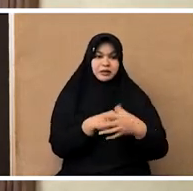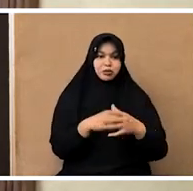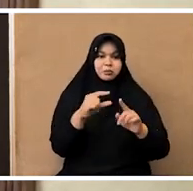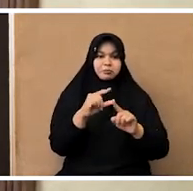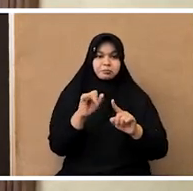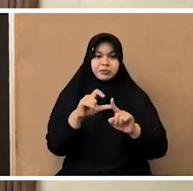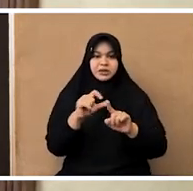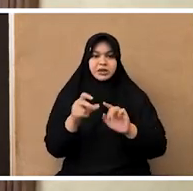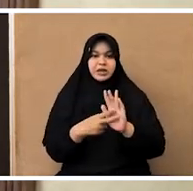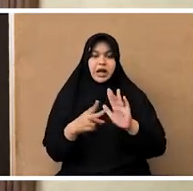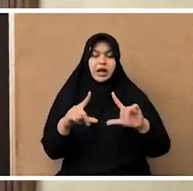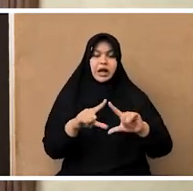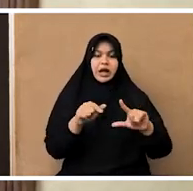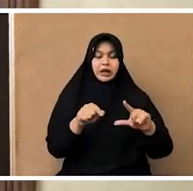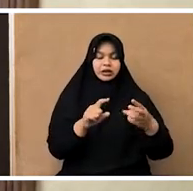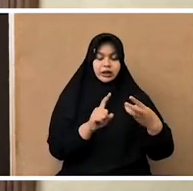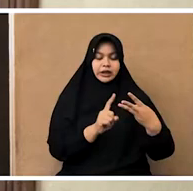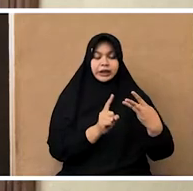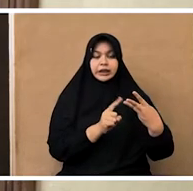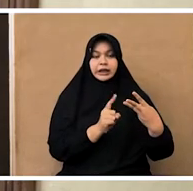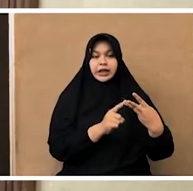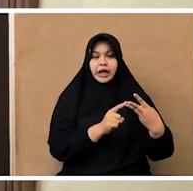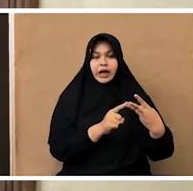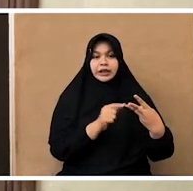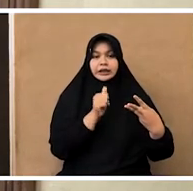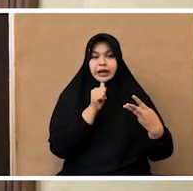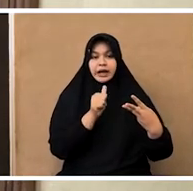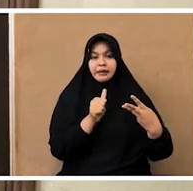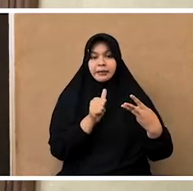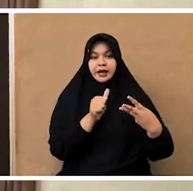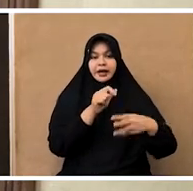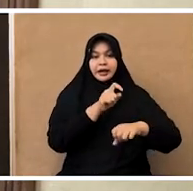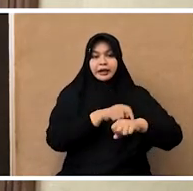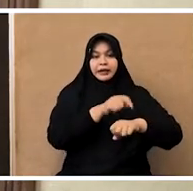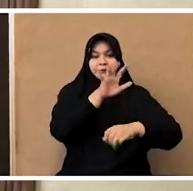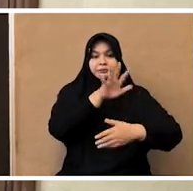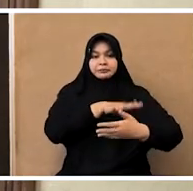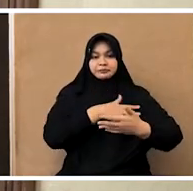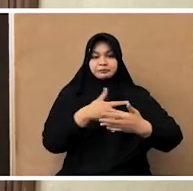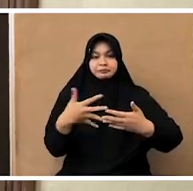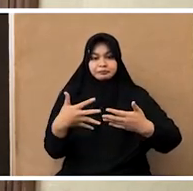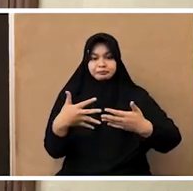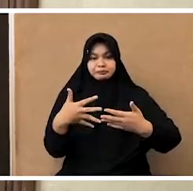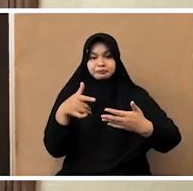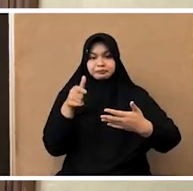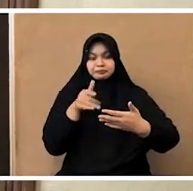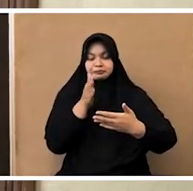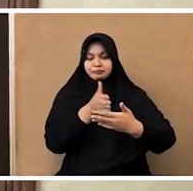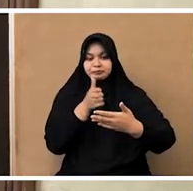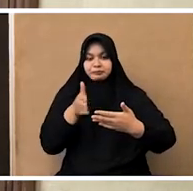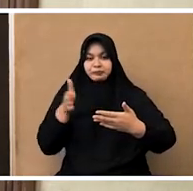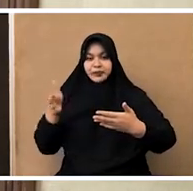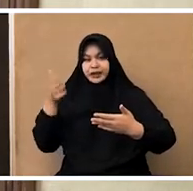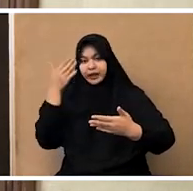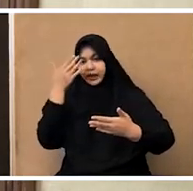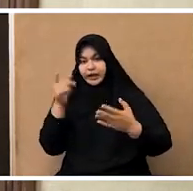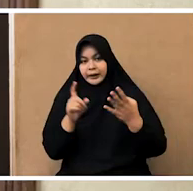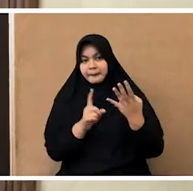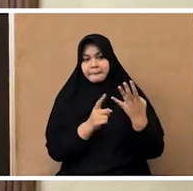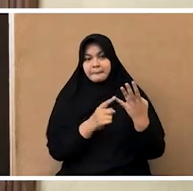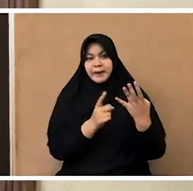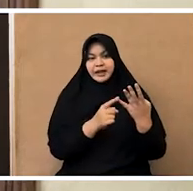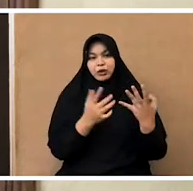itu kan kemudian yang ketiga itu adalah tempossility dan yang keempat itu adalah bagaimana pemidananya Biasanya